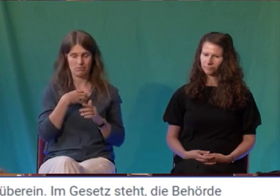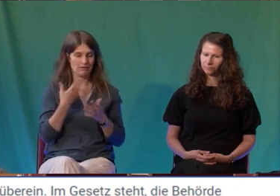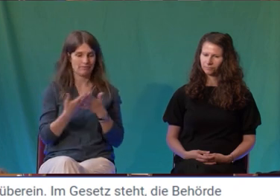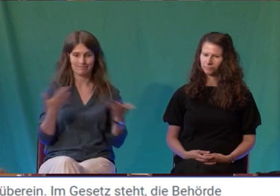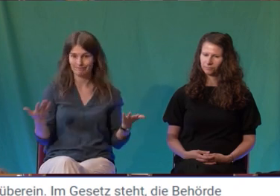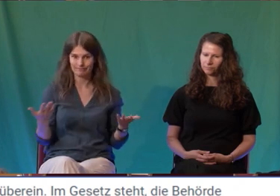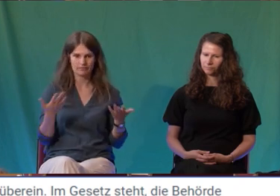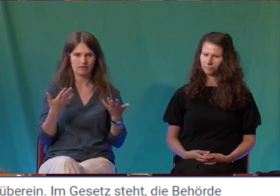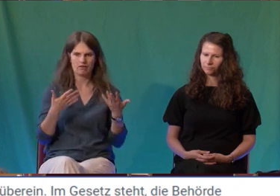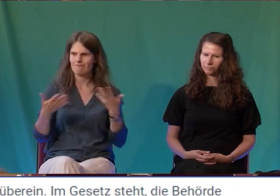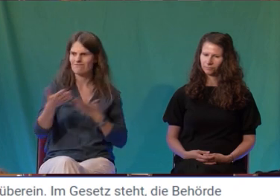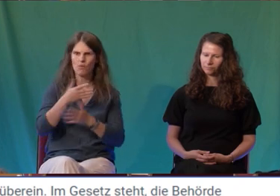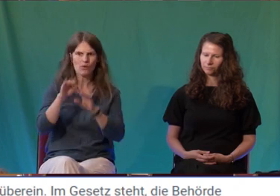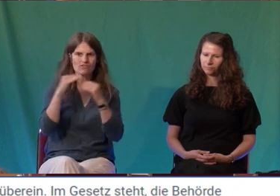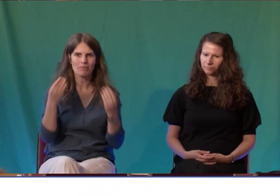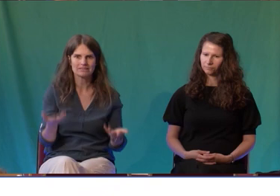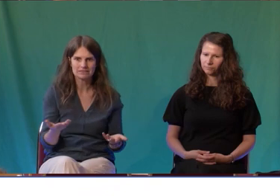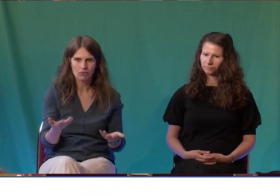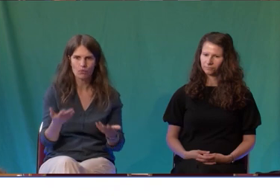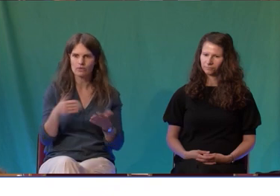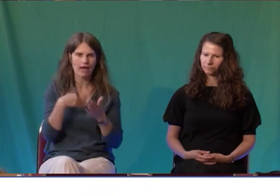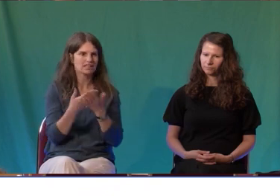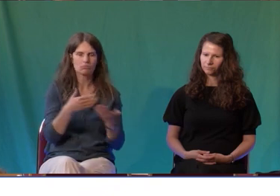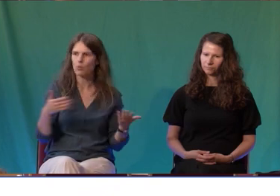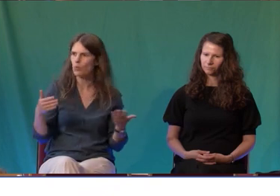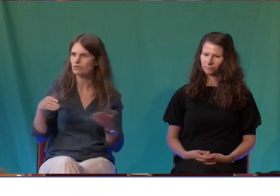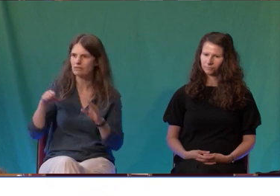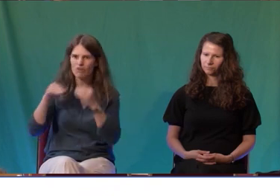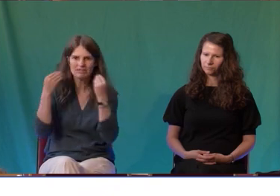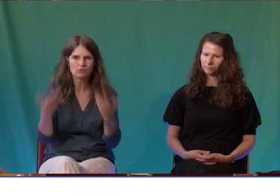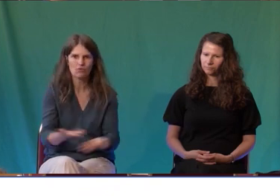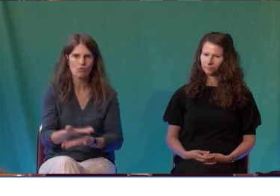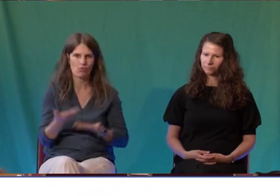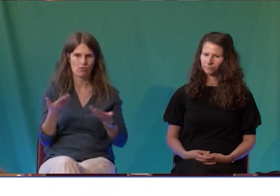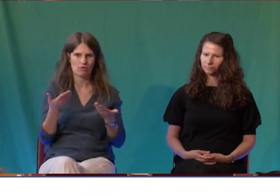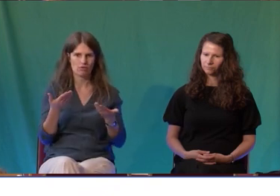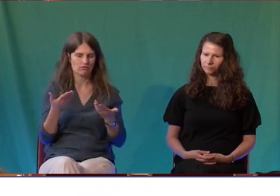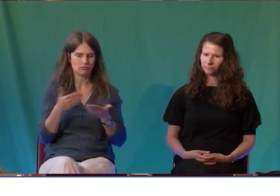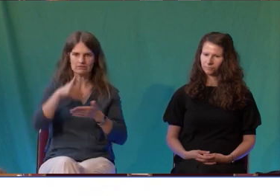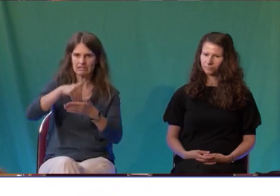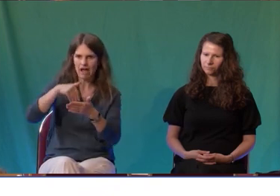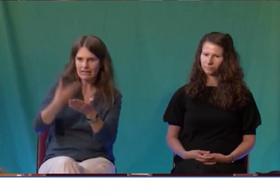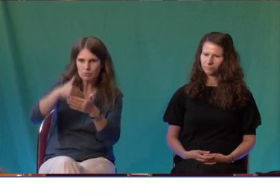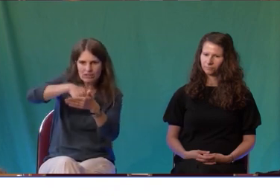wo finde ich die wo finde ich Informationen zu den Angeboten und was beinhalten die